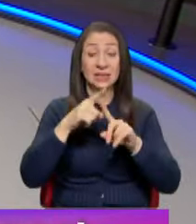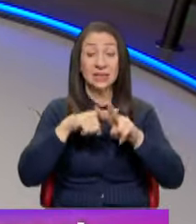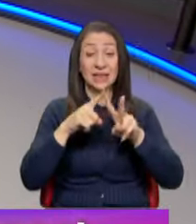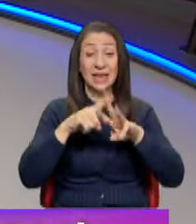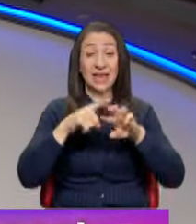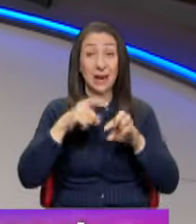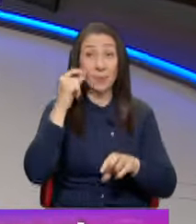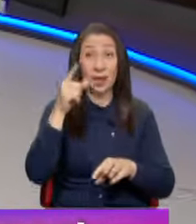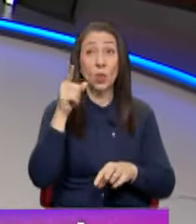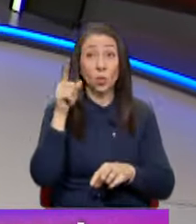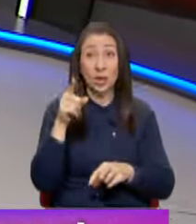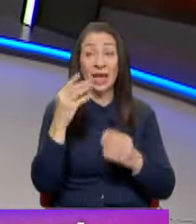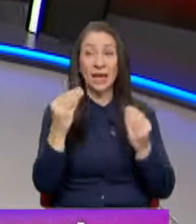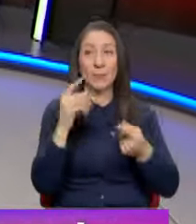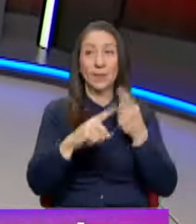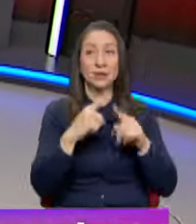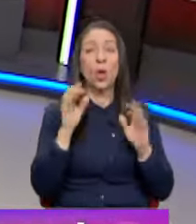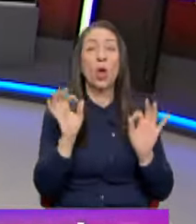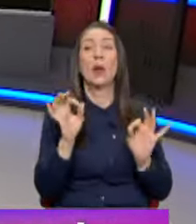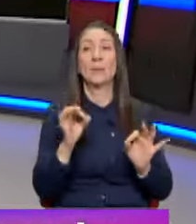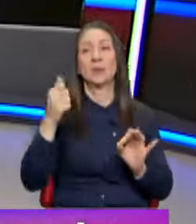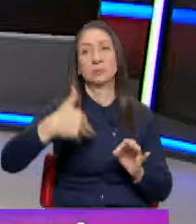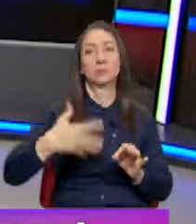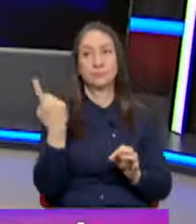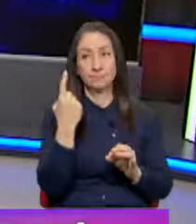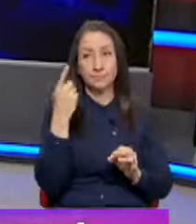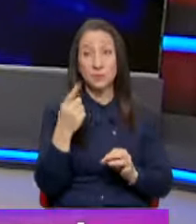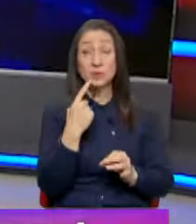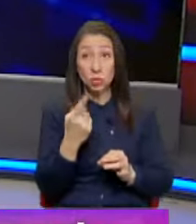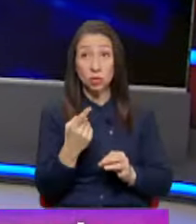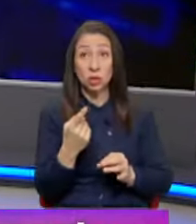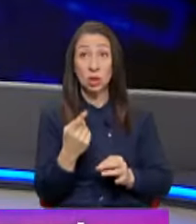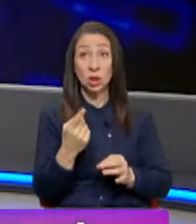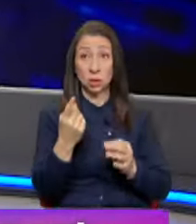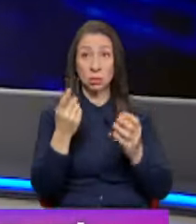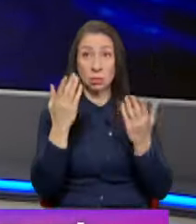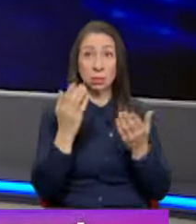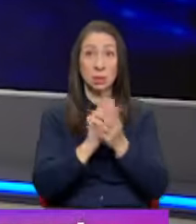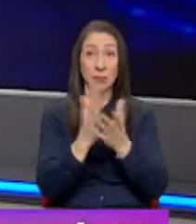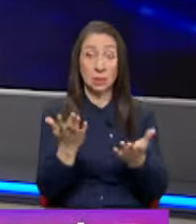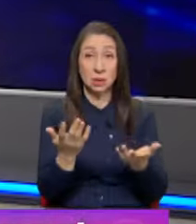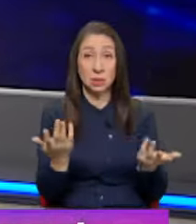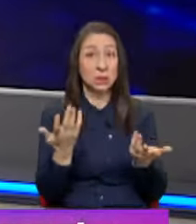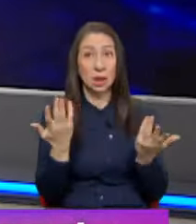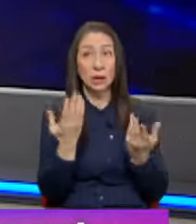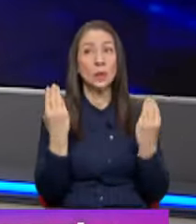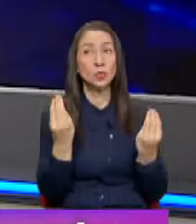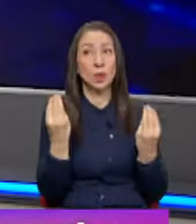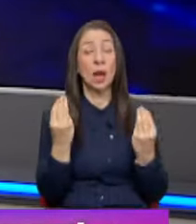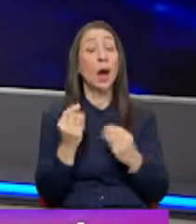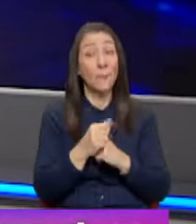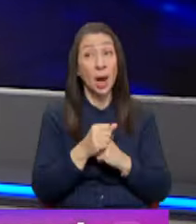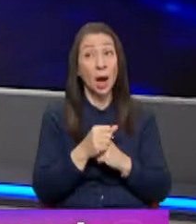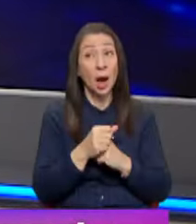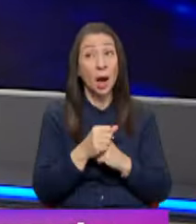Demirer O da iyi Parti'nin önemli kurmaylarından birisi diyor ki hani çıktı tebrik de ettiniz ne kadar da güzel